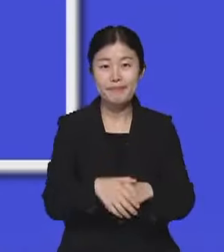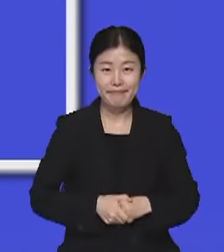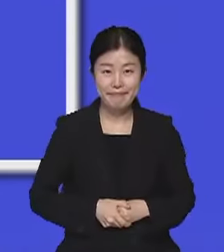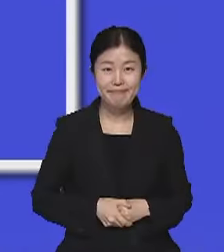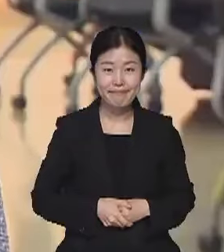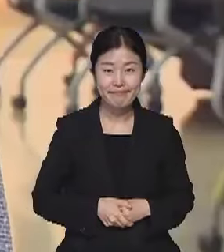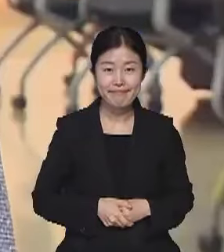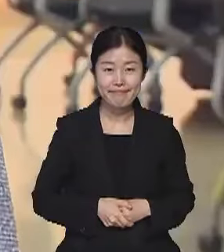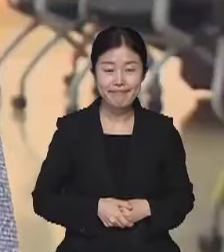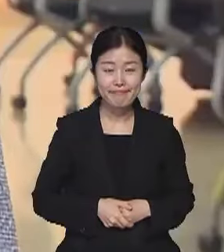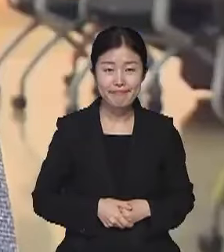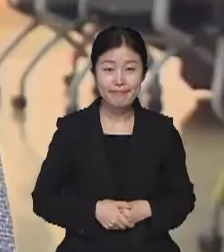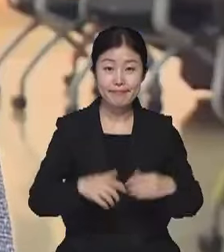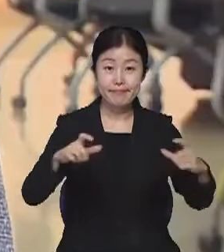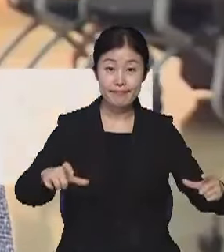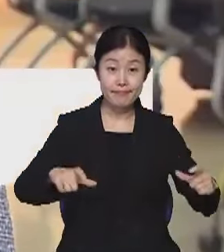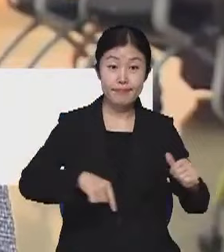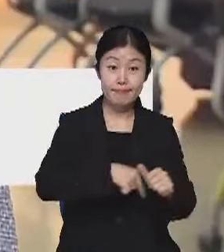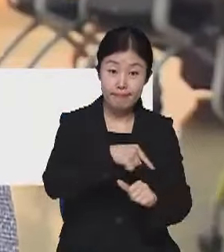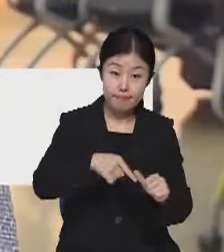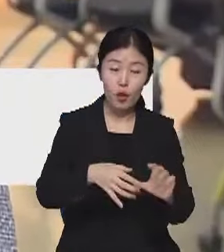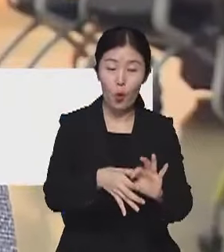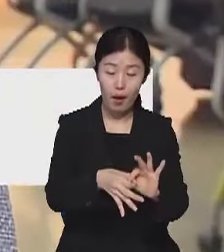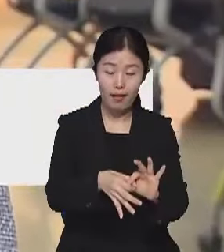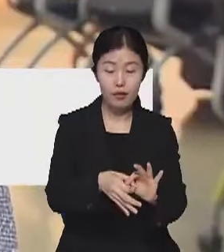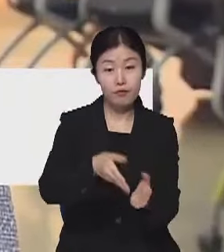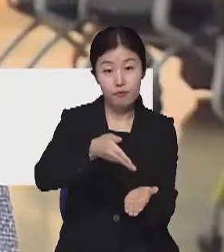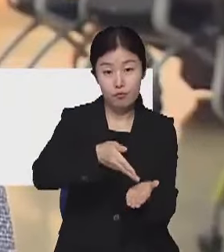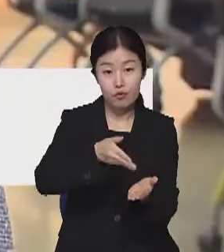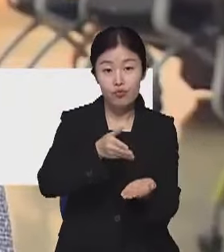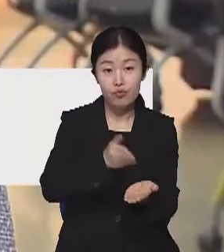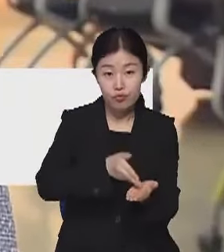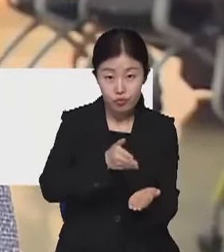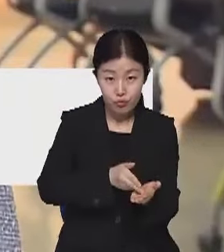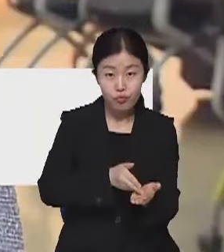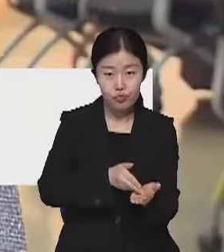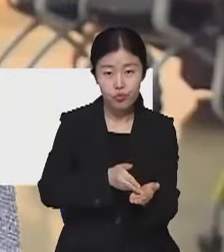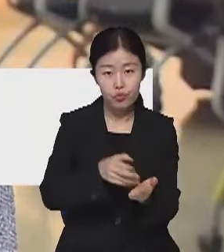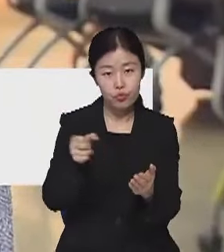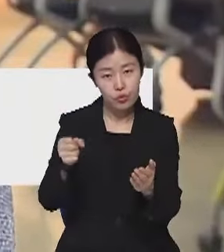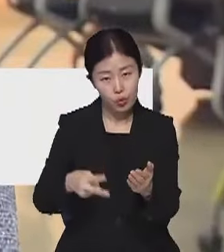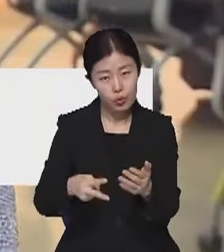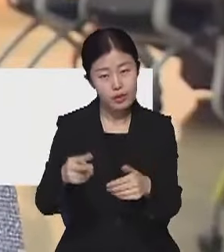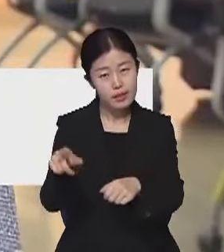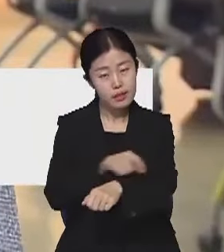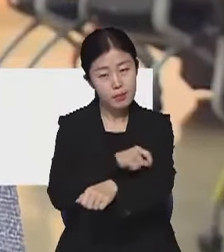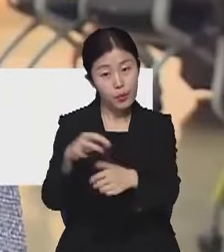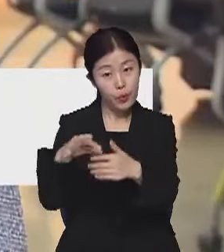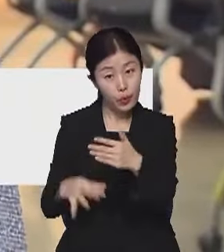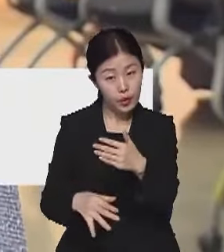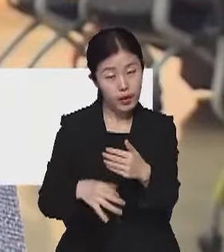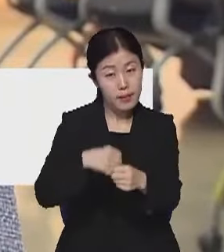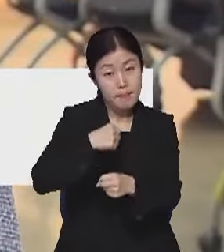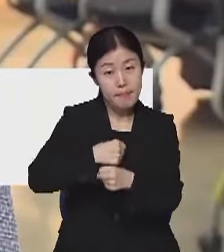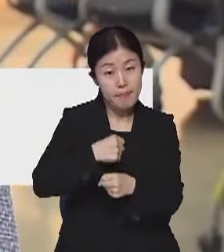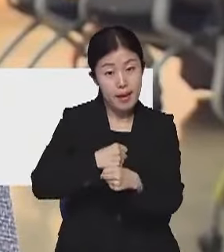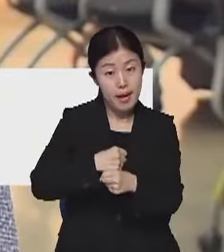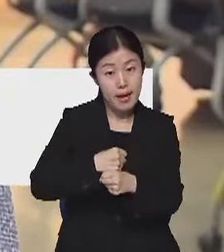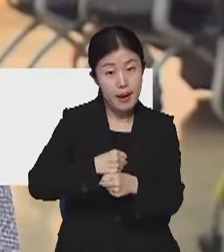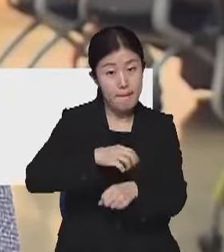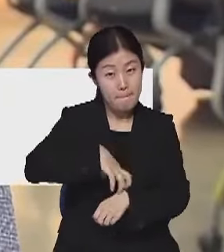구현하는 뉴스나 기획 특집 콘텐츠를 많이 만들어서 전국적으로 내보낸다면